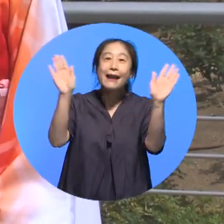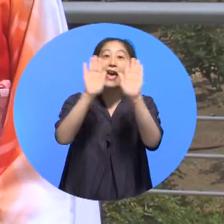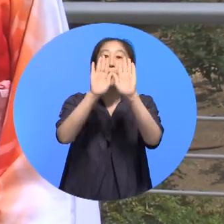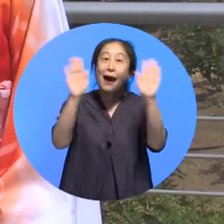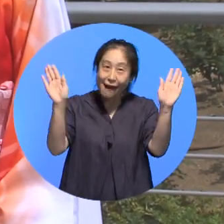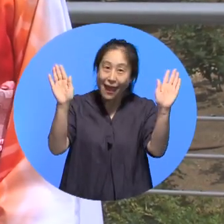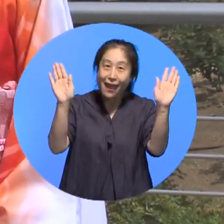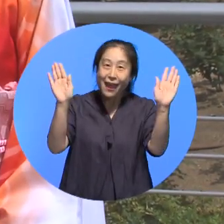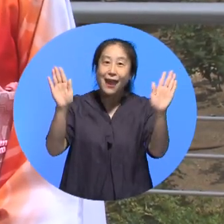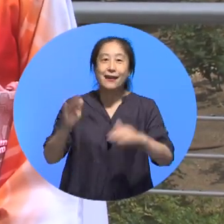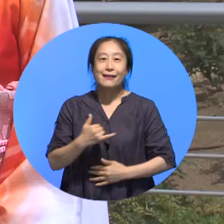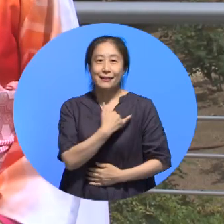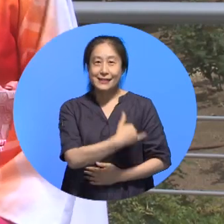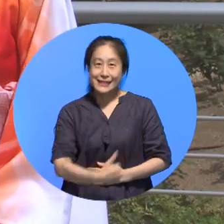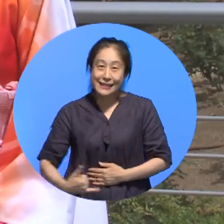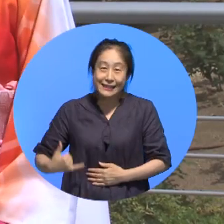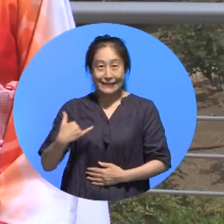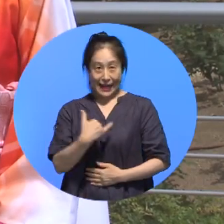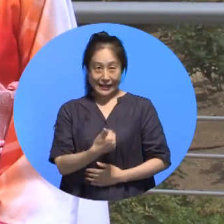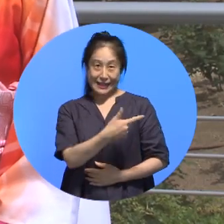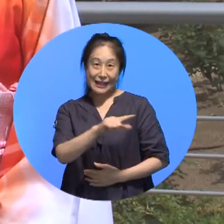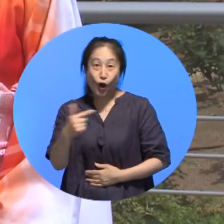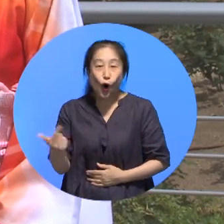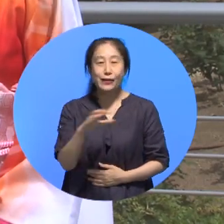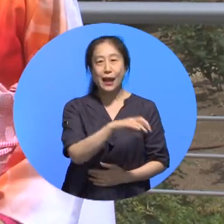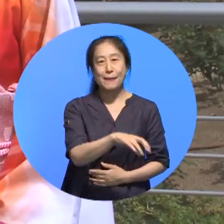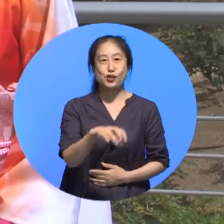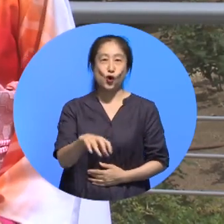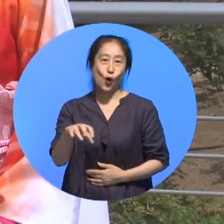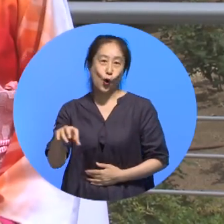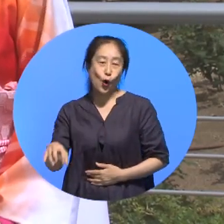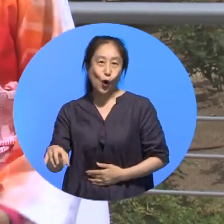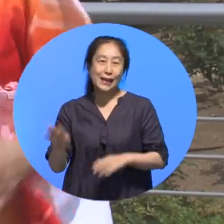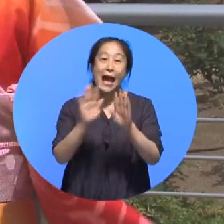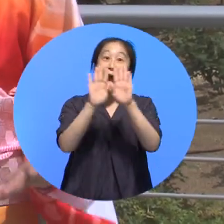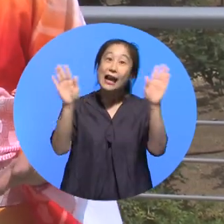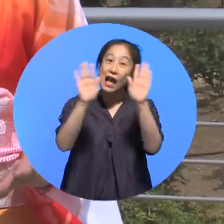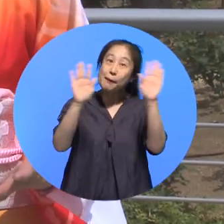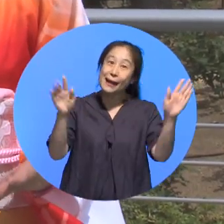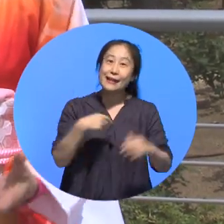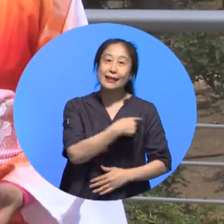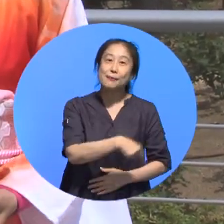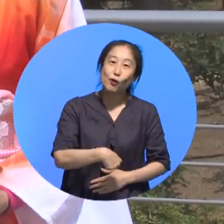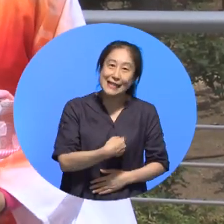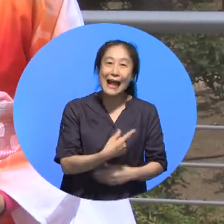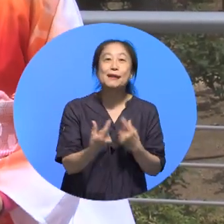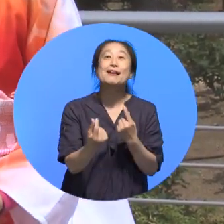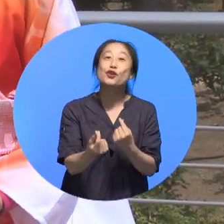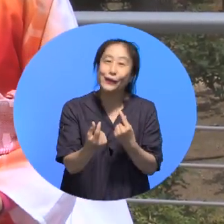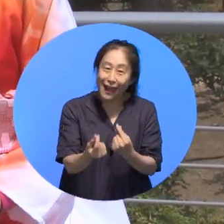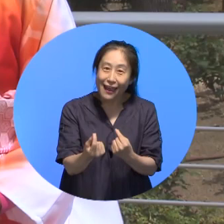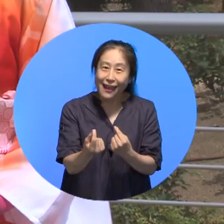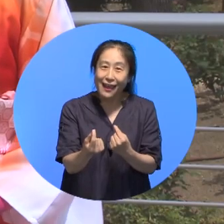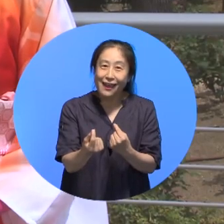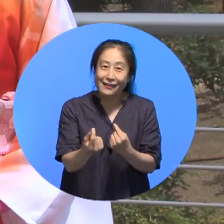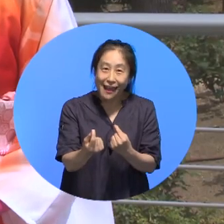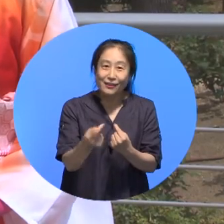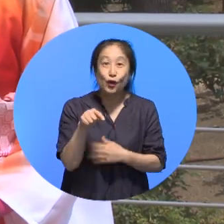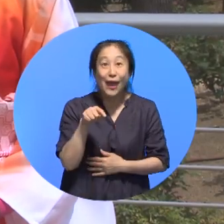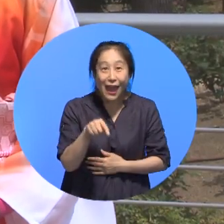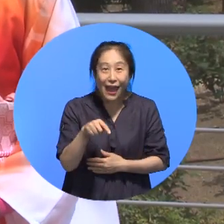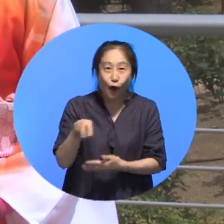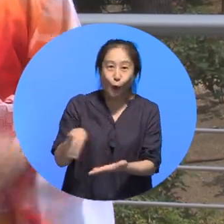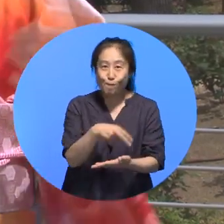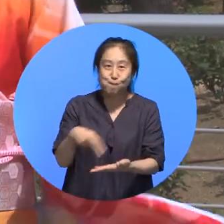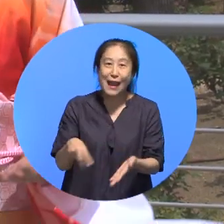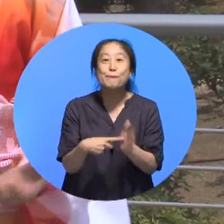ハレバレと言いましてあの人生におけるいろんな場面であの晴ればれした気持ちとかありますよねでそういうのを